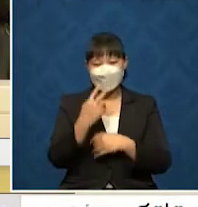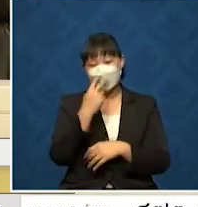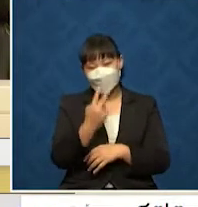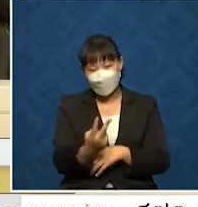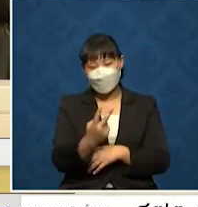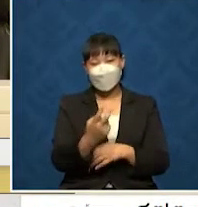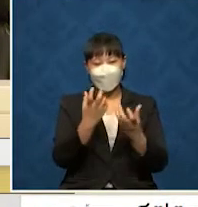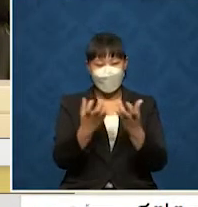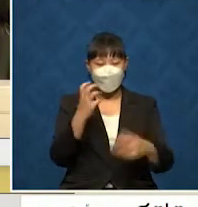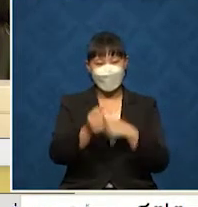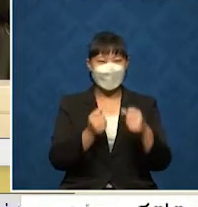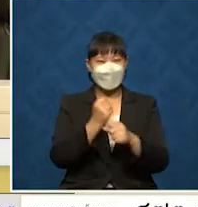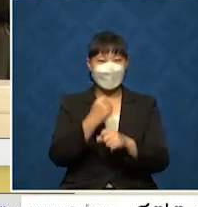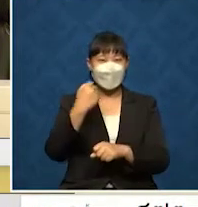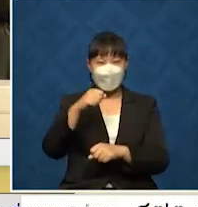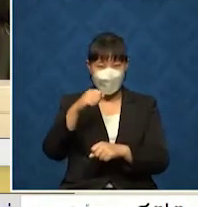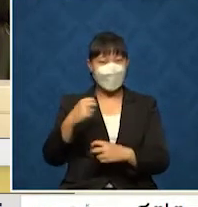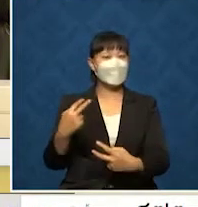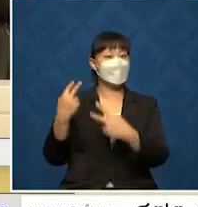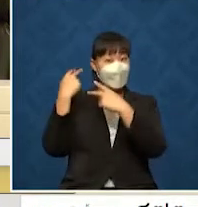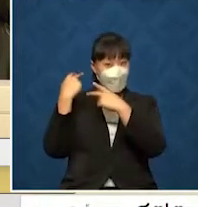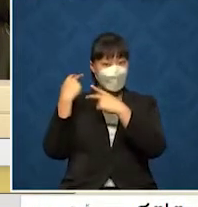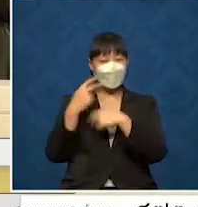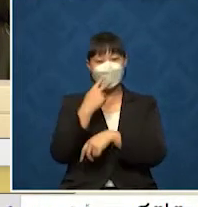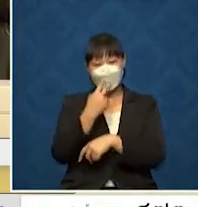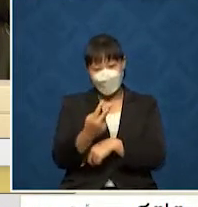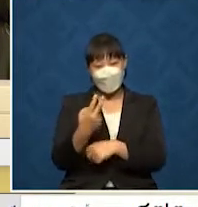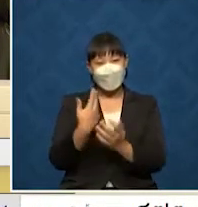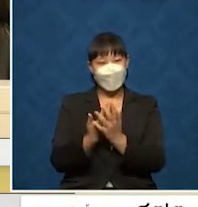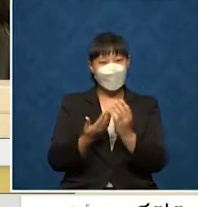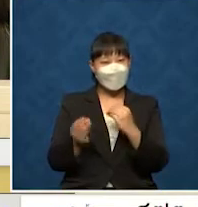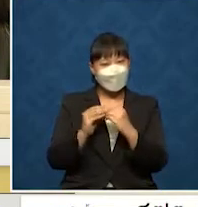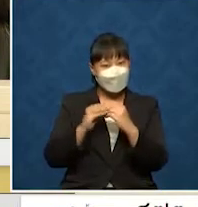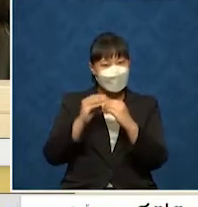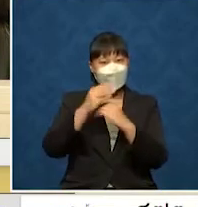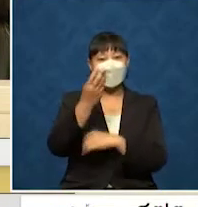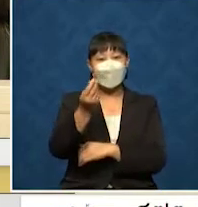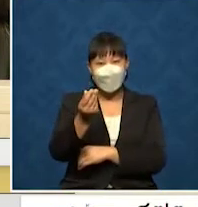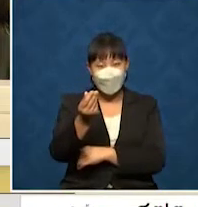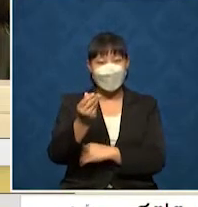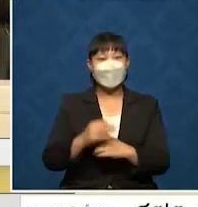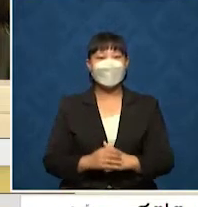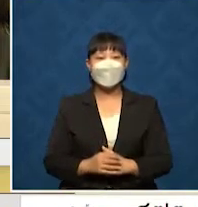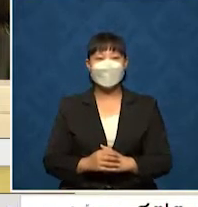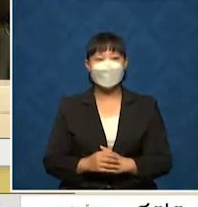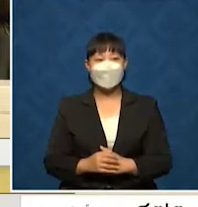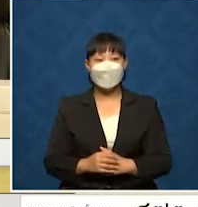10ปีนะครับเป็นเรื่องของมูลค่าเพิ่ม value base และ substitute